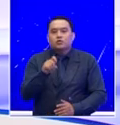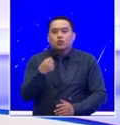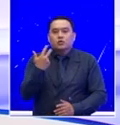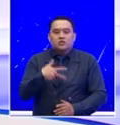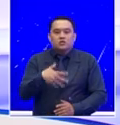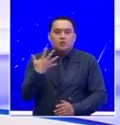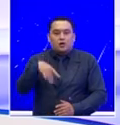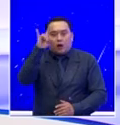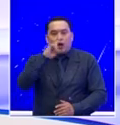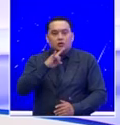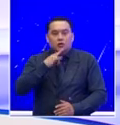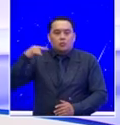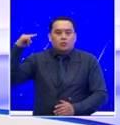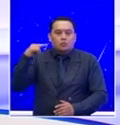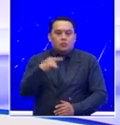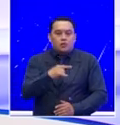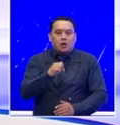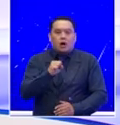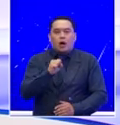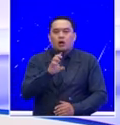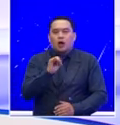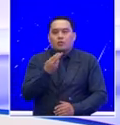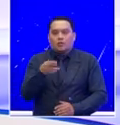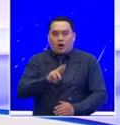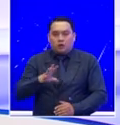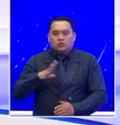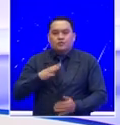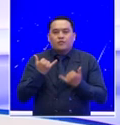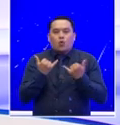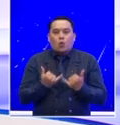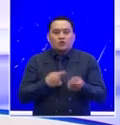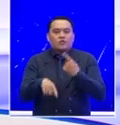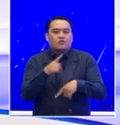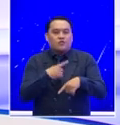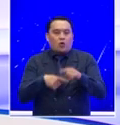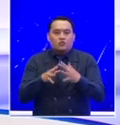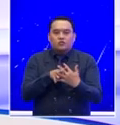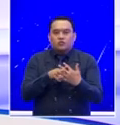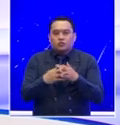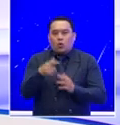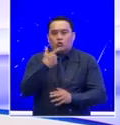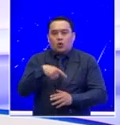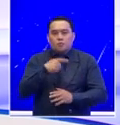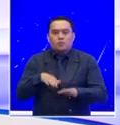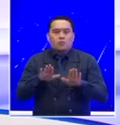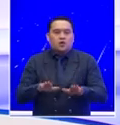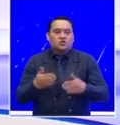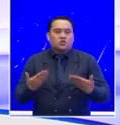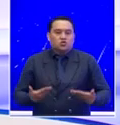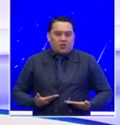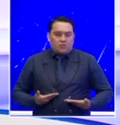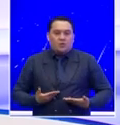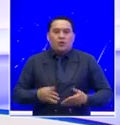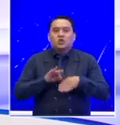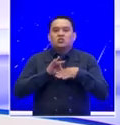135 казахстанцев, прилетевших в Алматинскую область из Объединенных Арабских Эмиратов, возвращаются в населенные пункты по месту жительства.